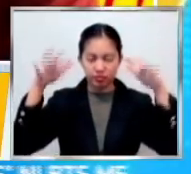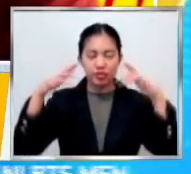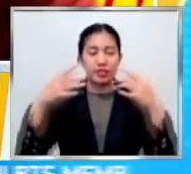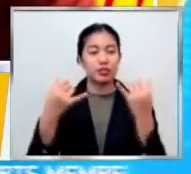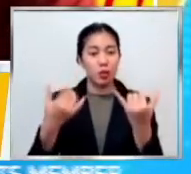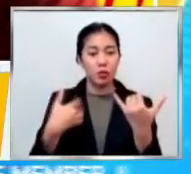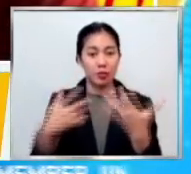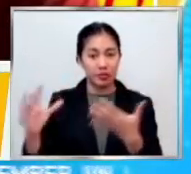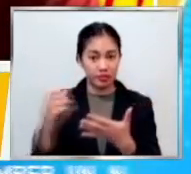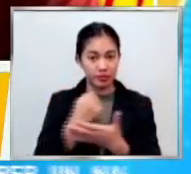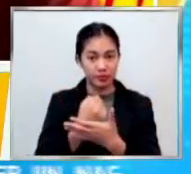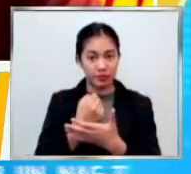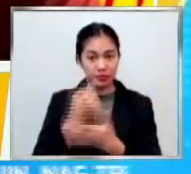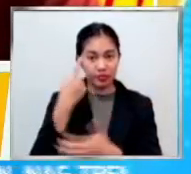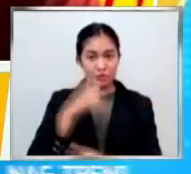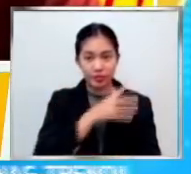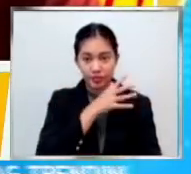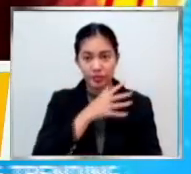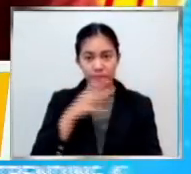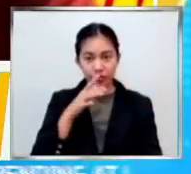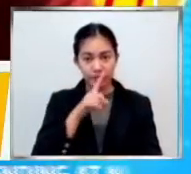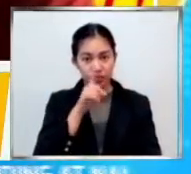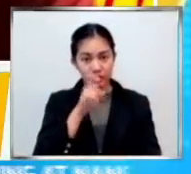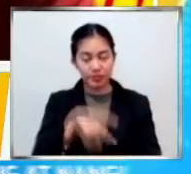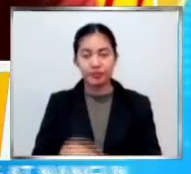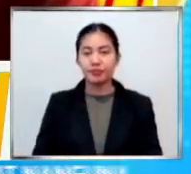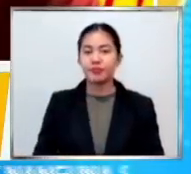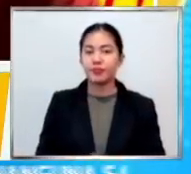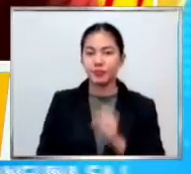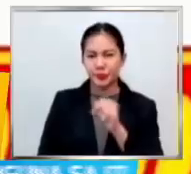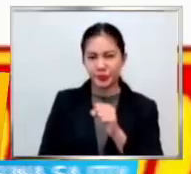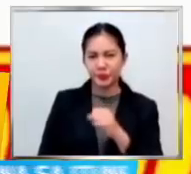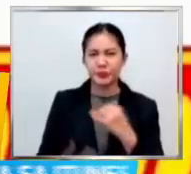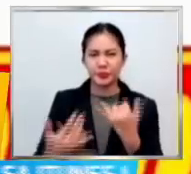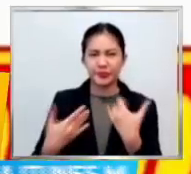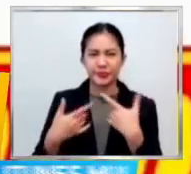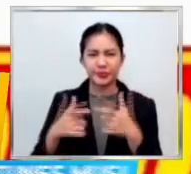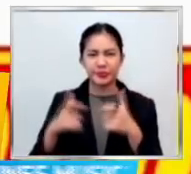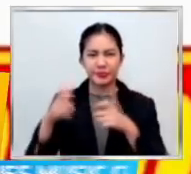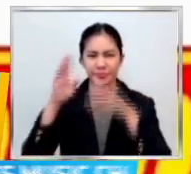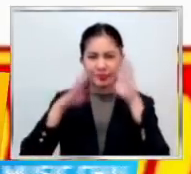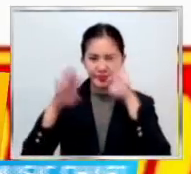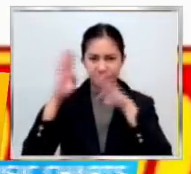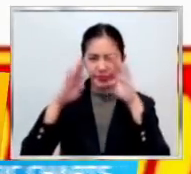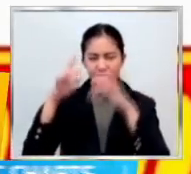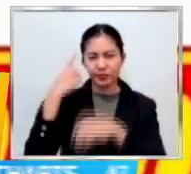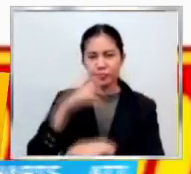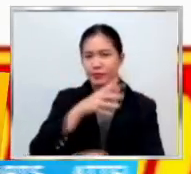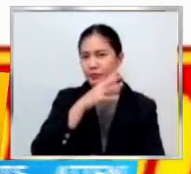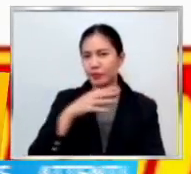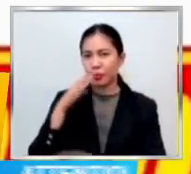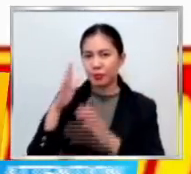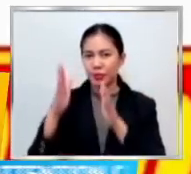Yung magsasaka natin talagang malaking problema ngayon dahil yung presyo ng